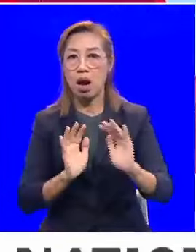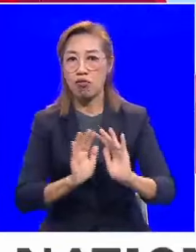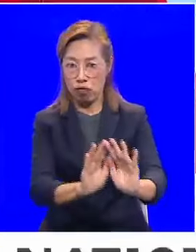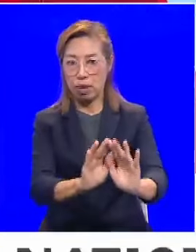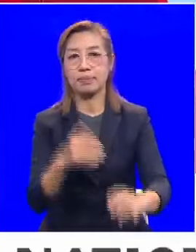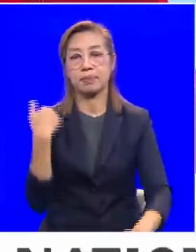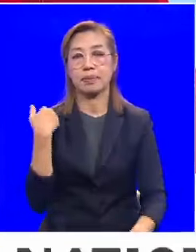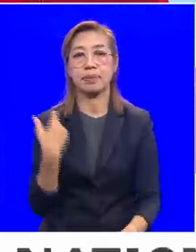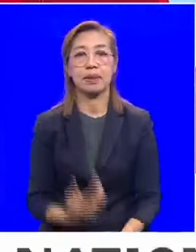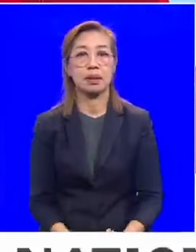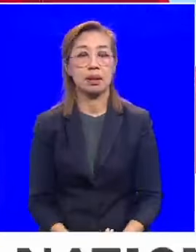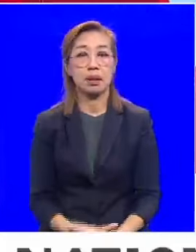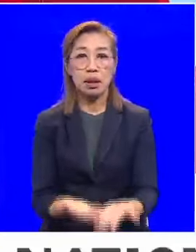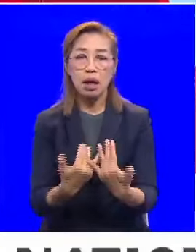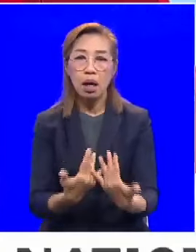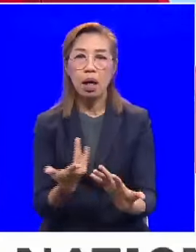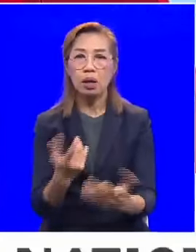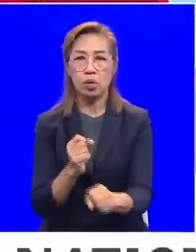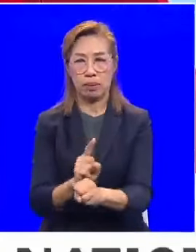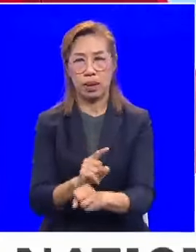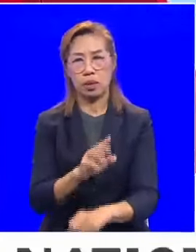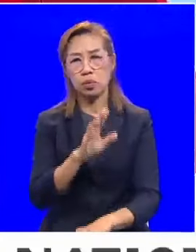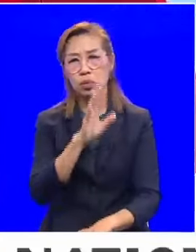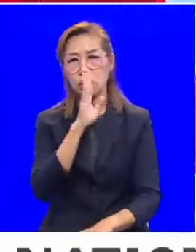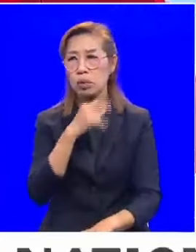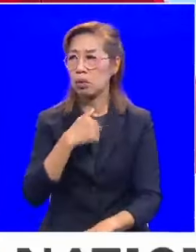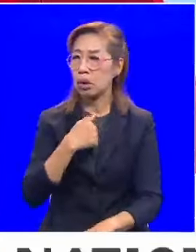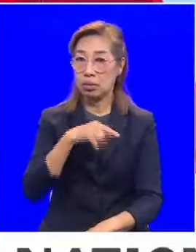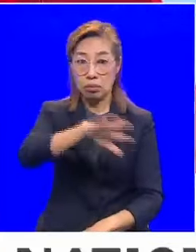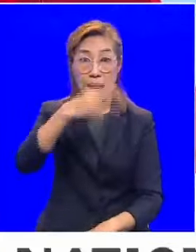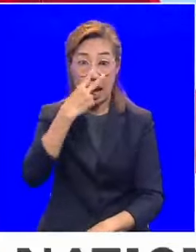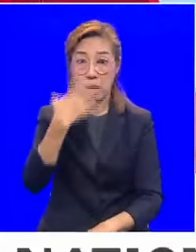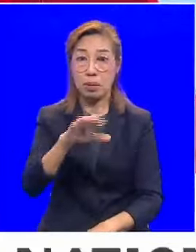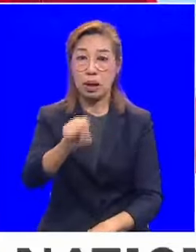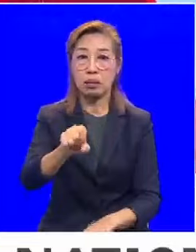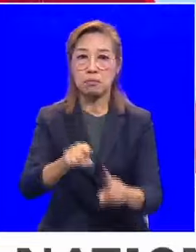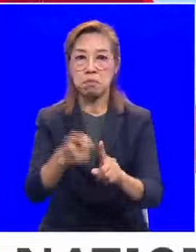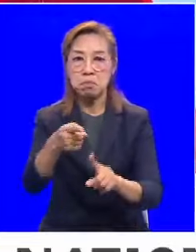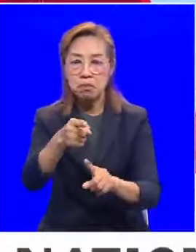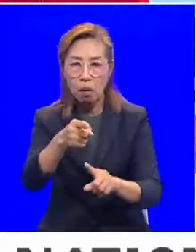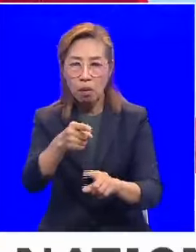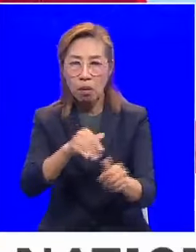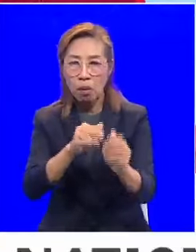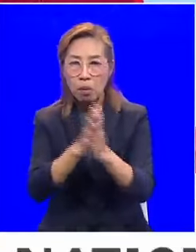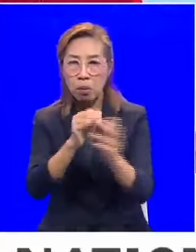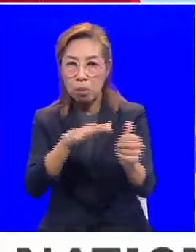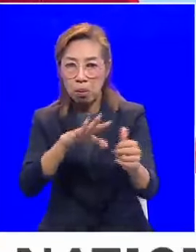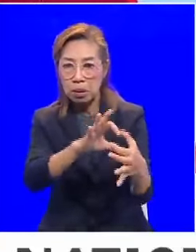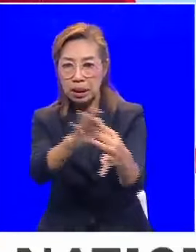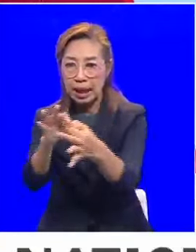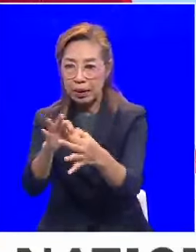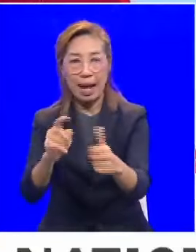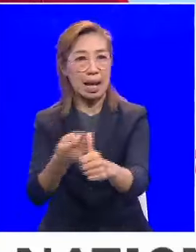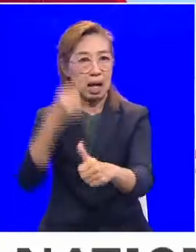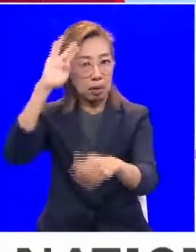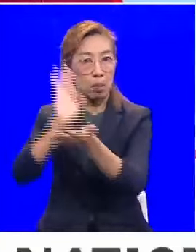อีกแง่นึงก็คือว่าแล้วเราจะป้องกันยังไงเพราะท่านผู้ชมก็จะเห็นว่ามันเกี่ยวพันหลายหน่วยงานนะอ่ะตำรวจแน่ๆแหละเป็นหน่วยงาน